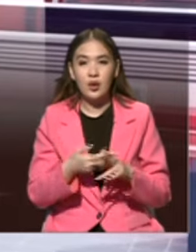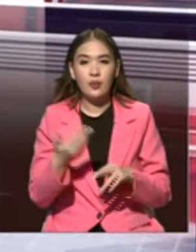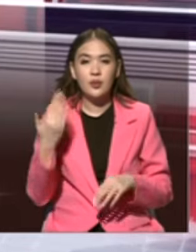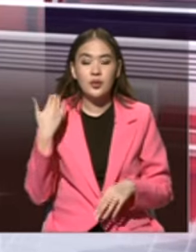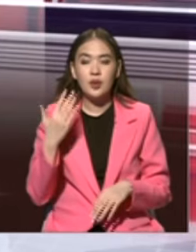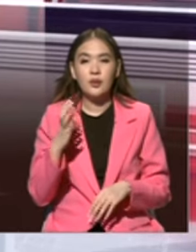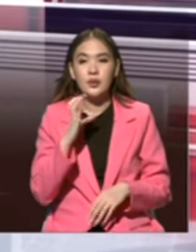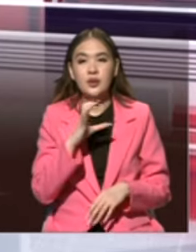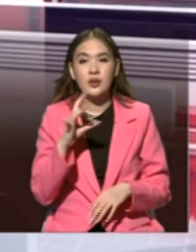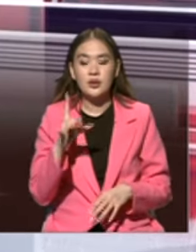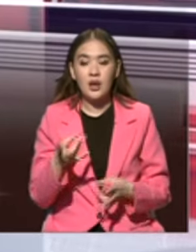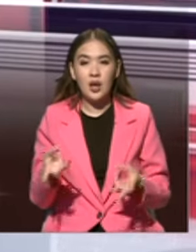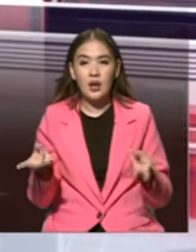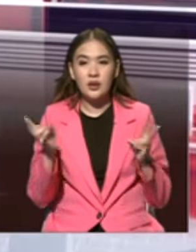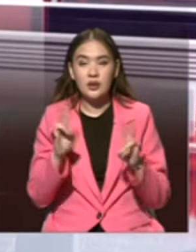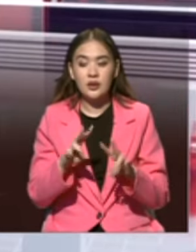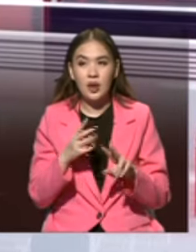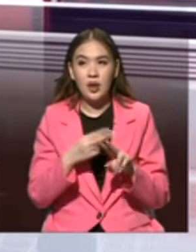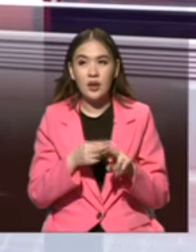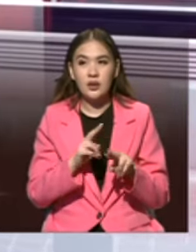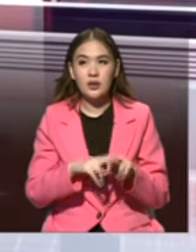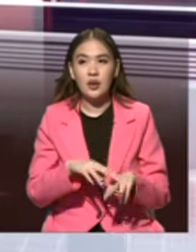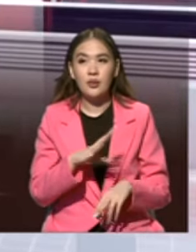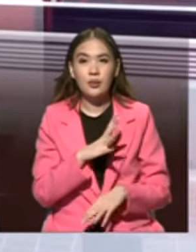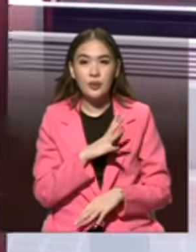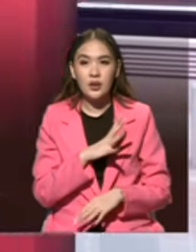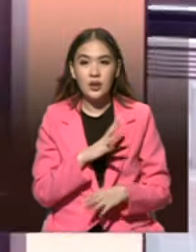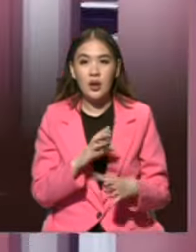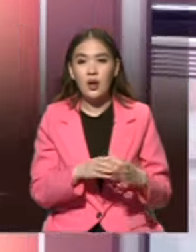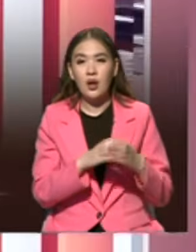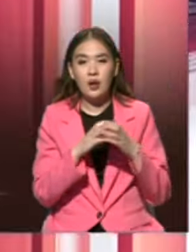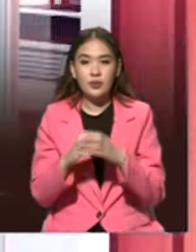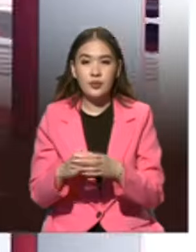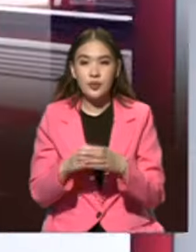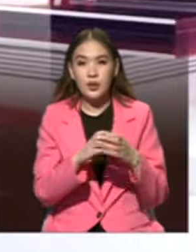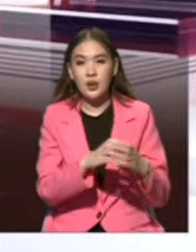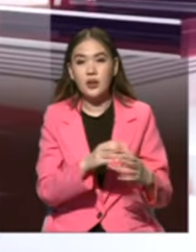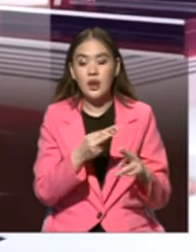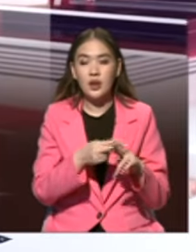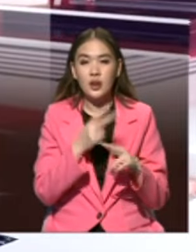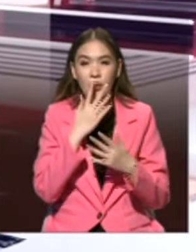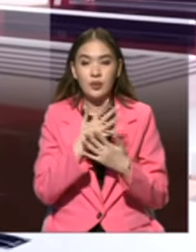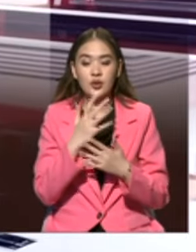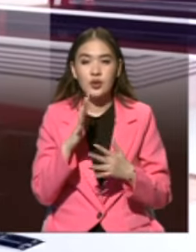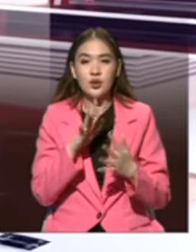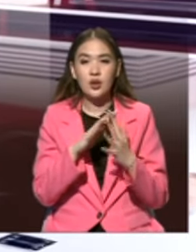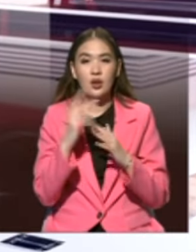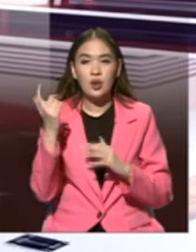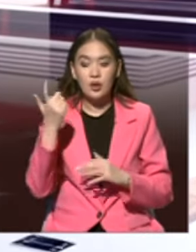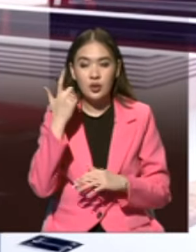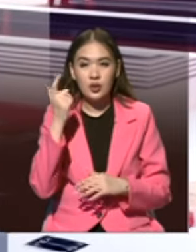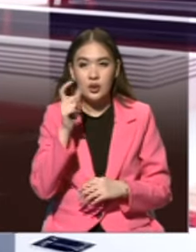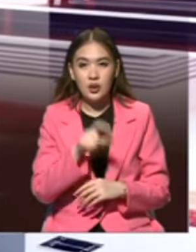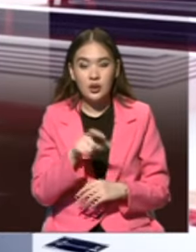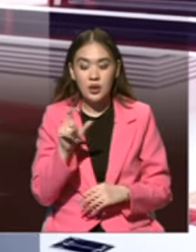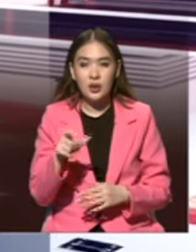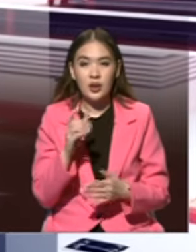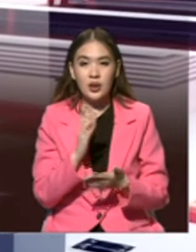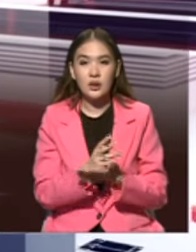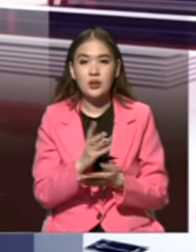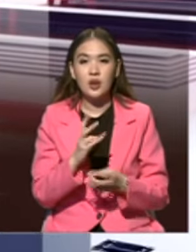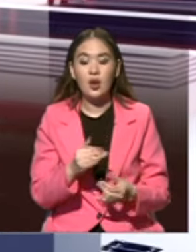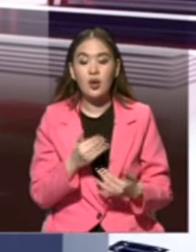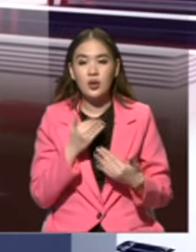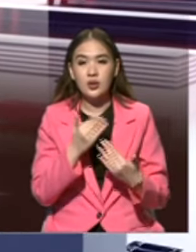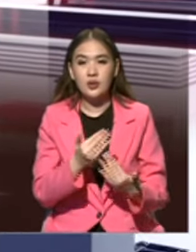кеңес одағы кезінде болған қыстақ орнына барып алып сол жерде шаруа қожалықтарын жүргізген азаматтар. Енді бұлардың